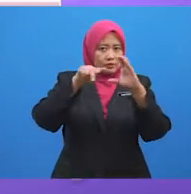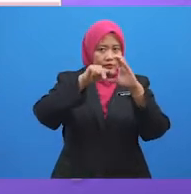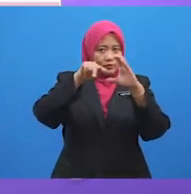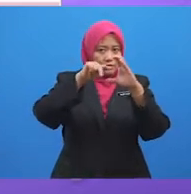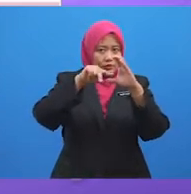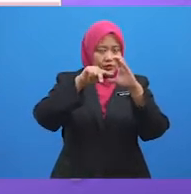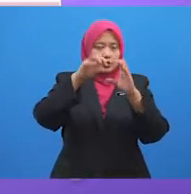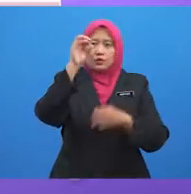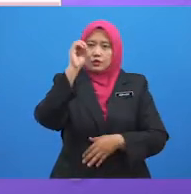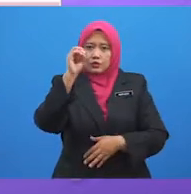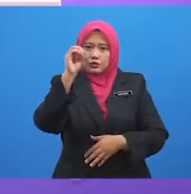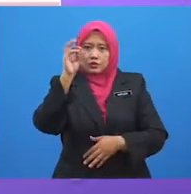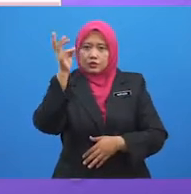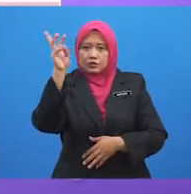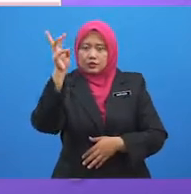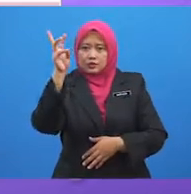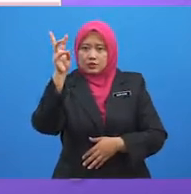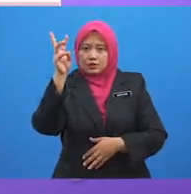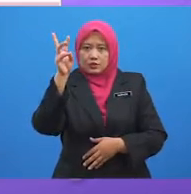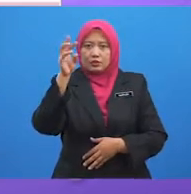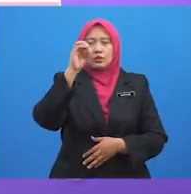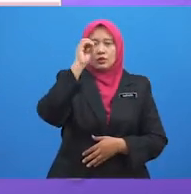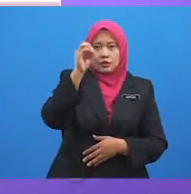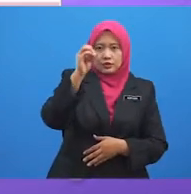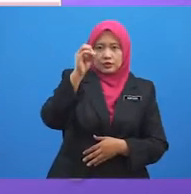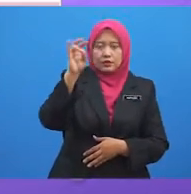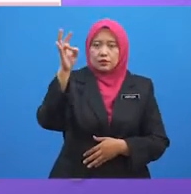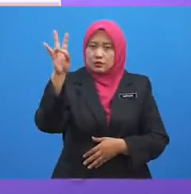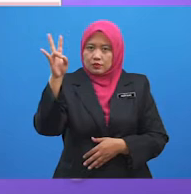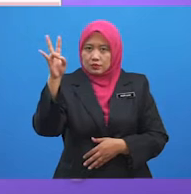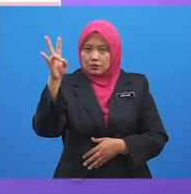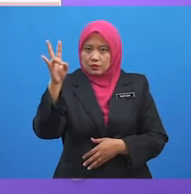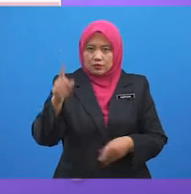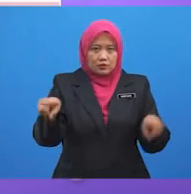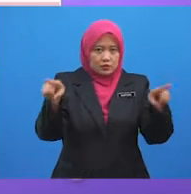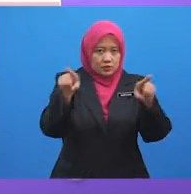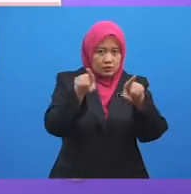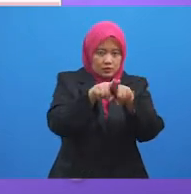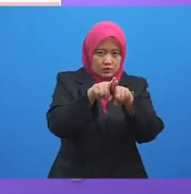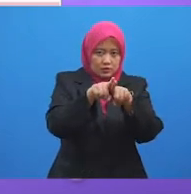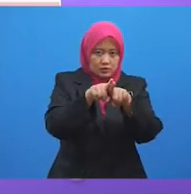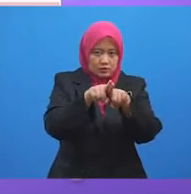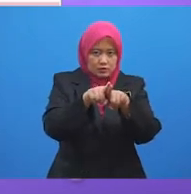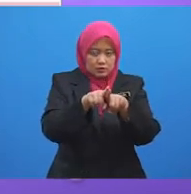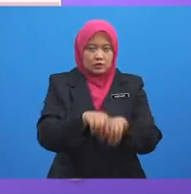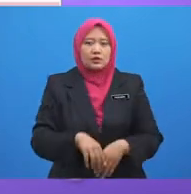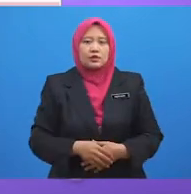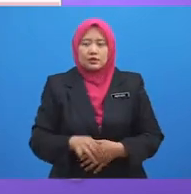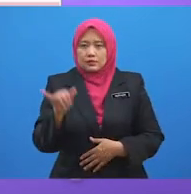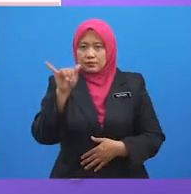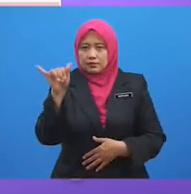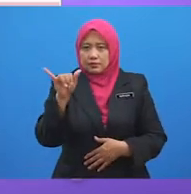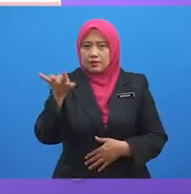oksigen 16 dan oksigen 17 adalah sama,